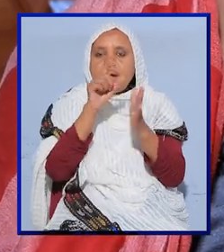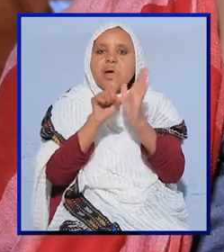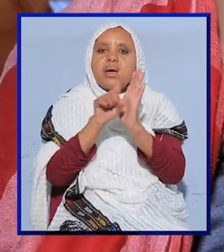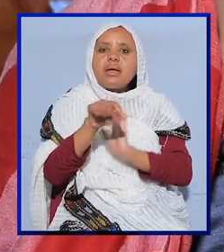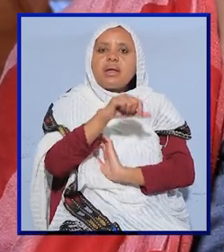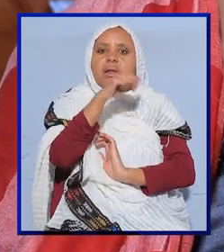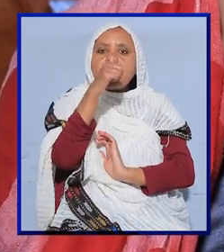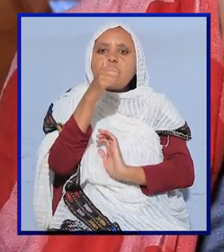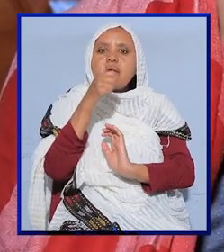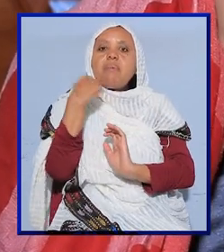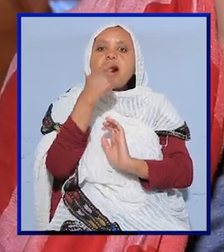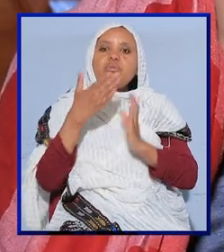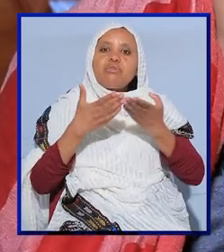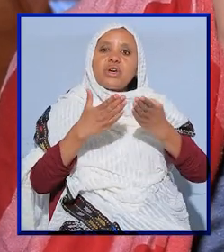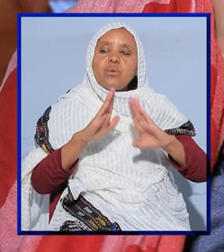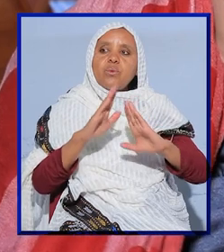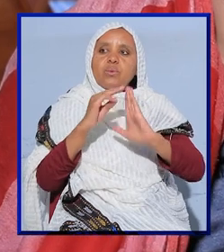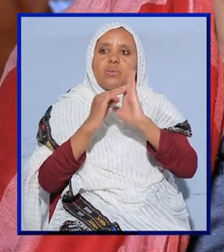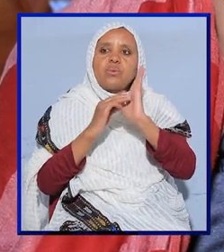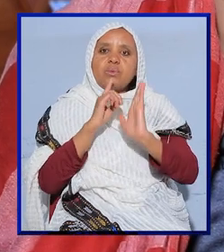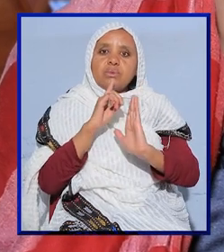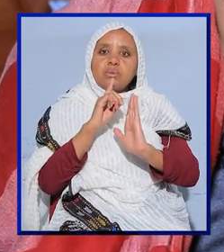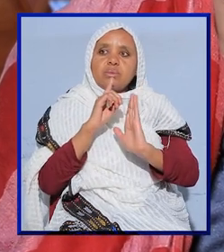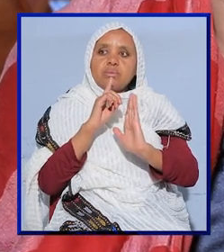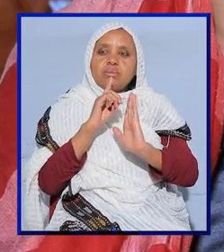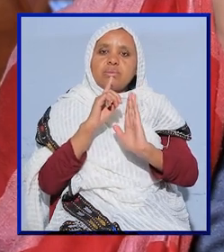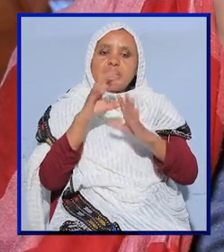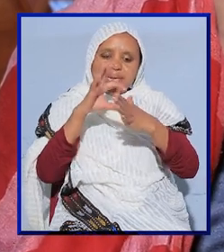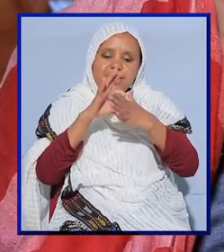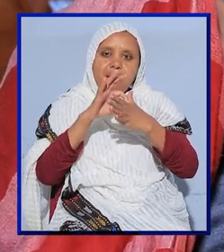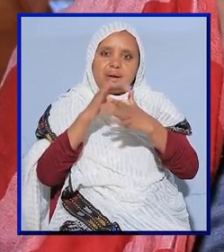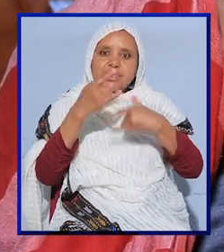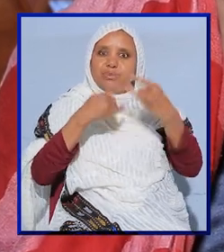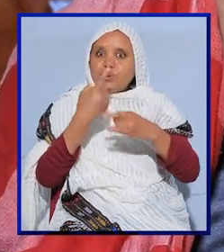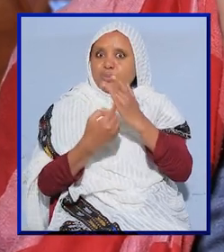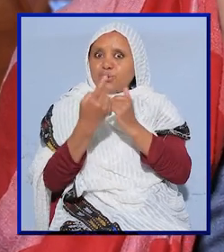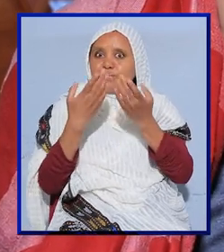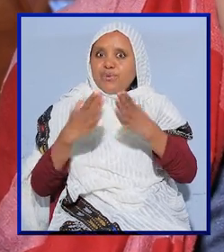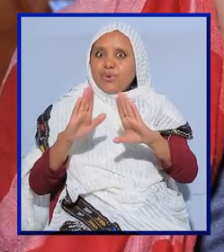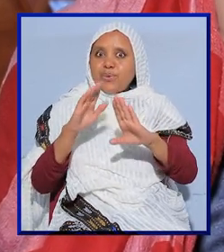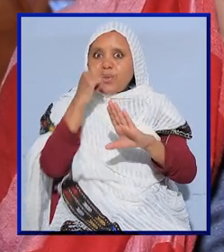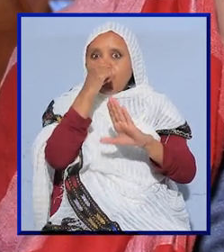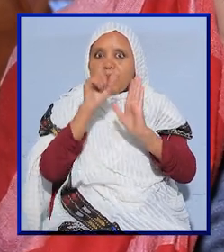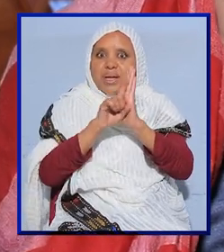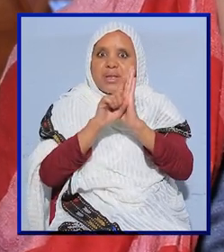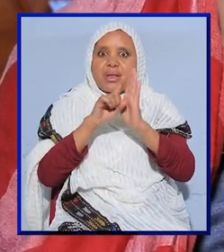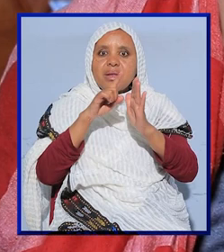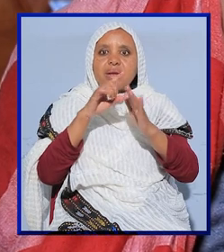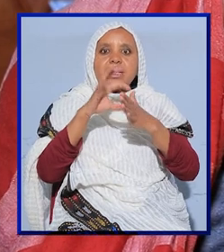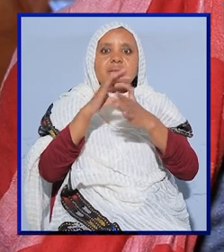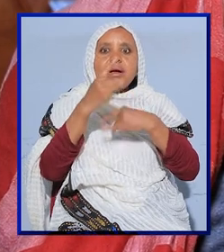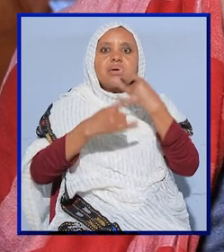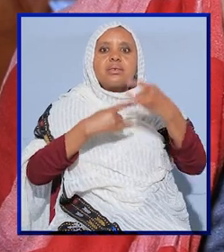ህግ ለማን ነው የሚፈቅደው ለዘር ሐረግ ለስጋ ዝምድና ነው ለስጋ